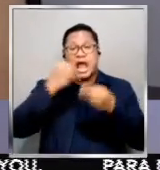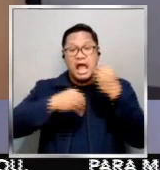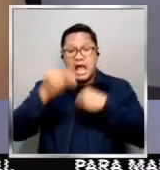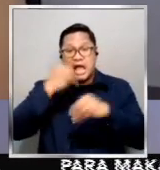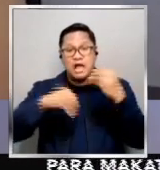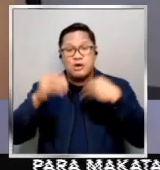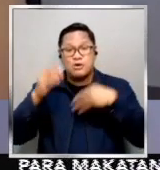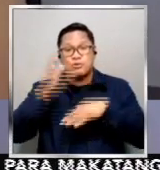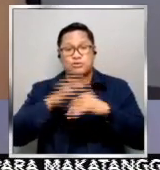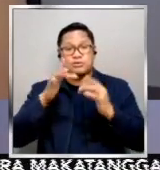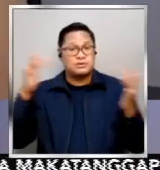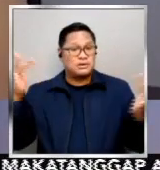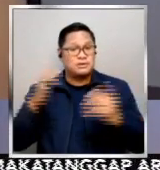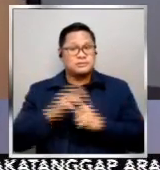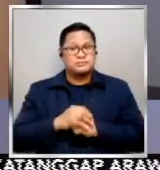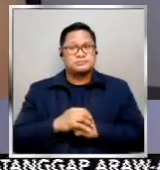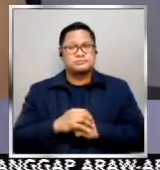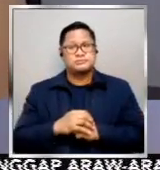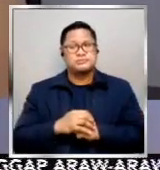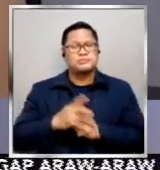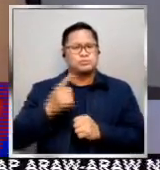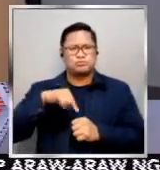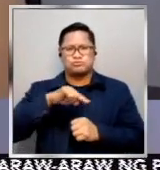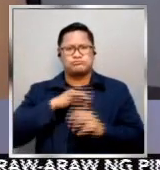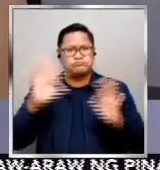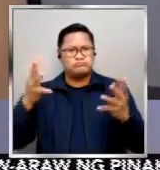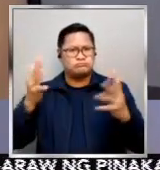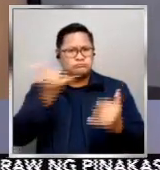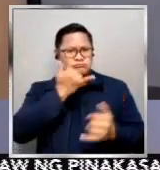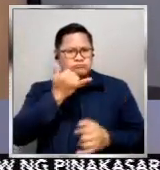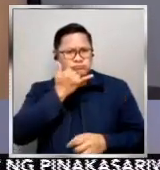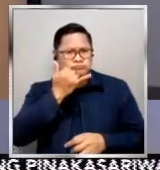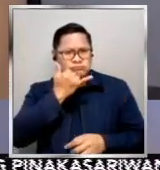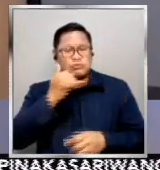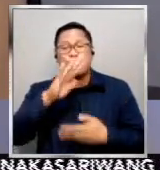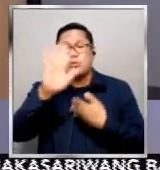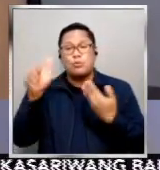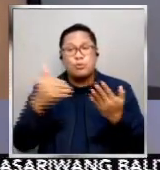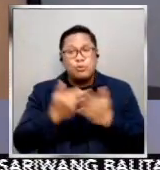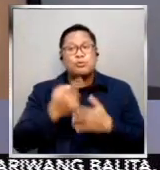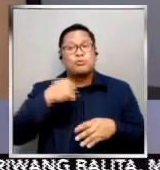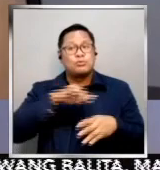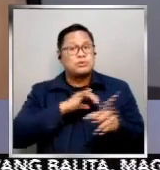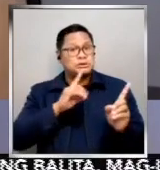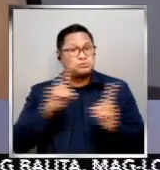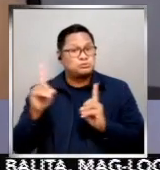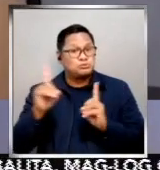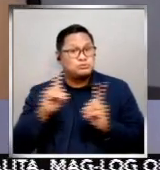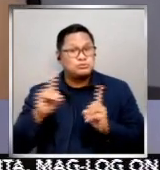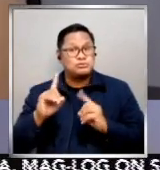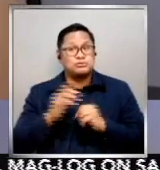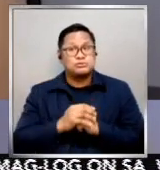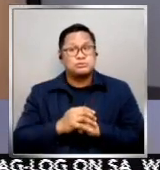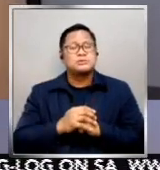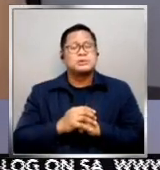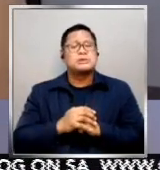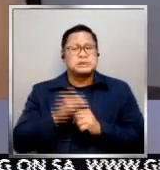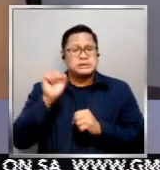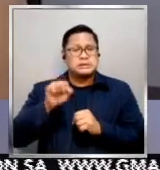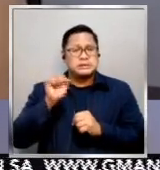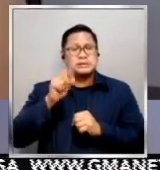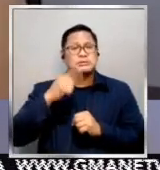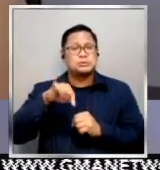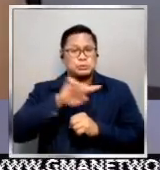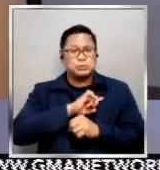doing something wrong. Lahat ng ginagawa natin na to is ginawa namin siya actually to